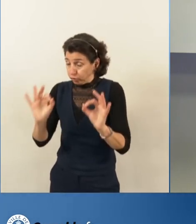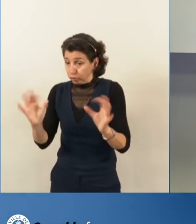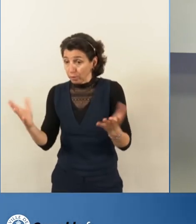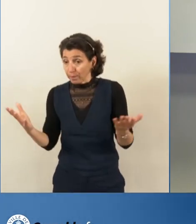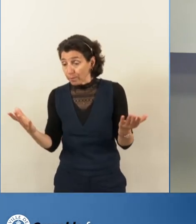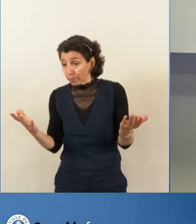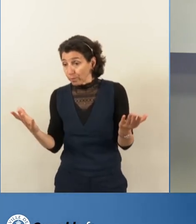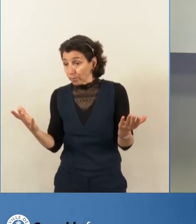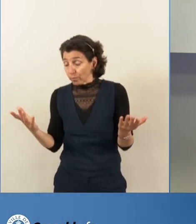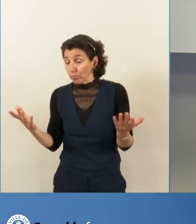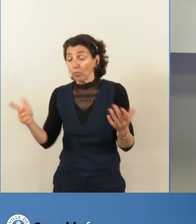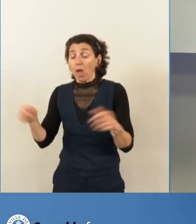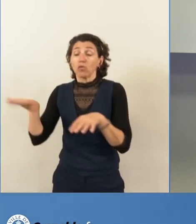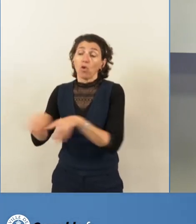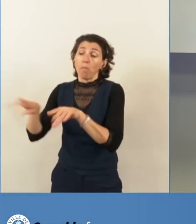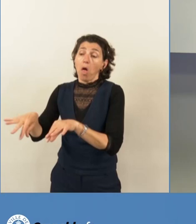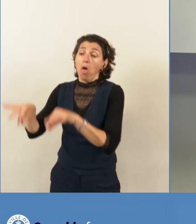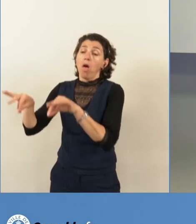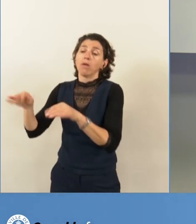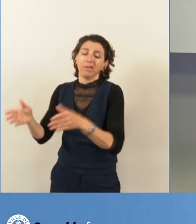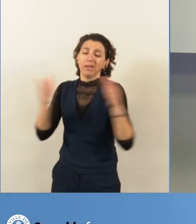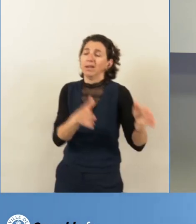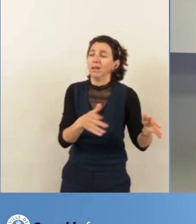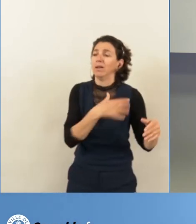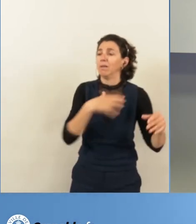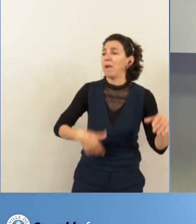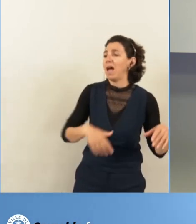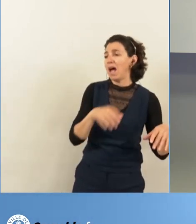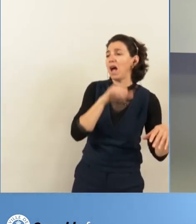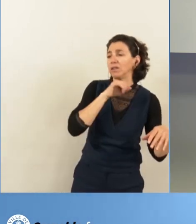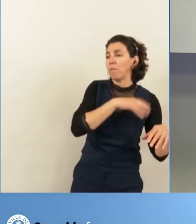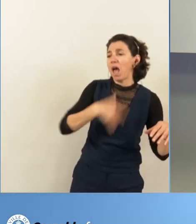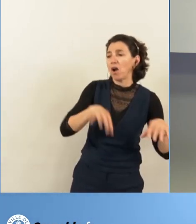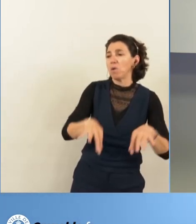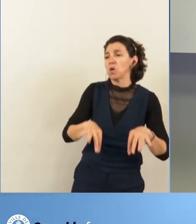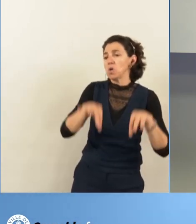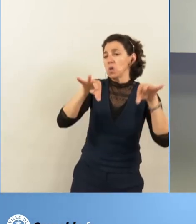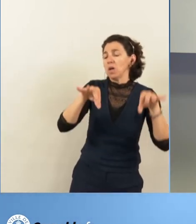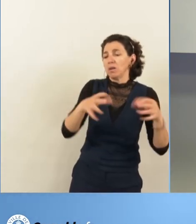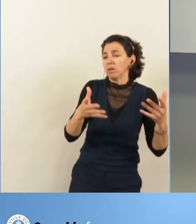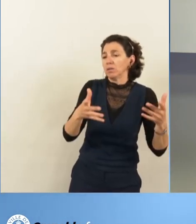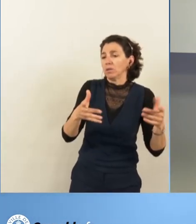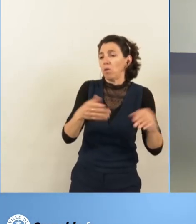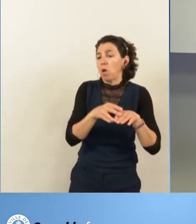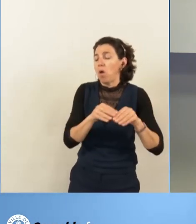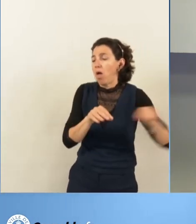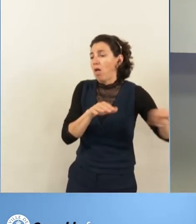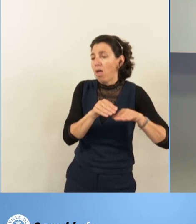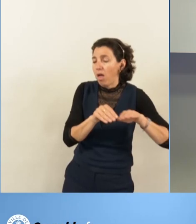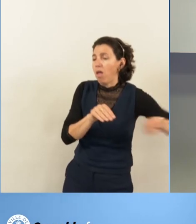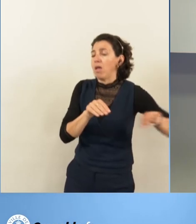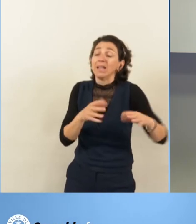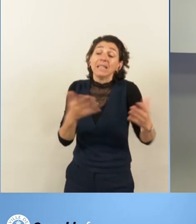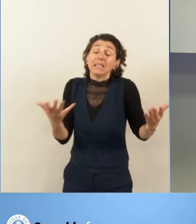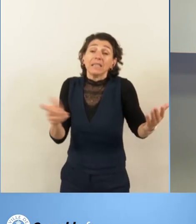par mon prédécesseur mais également mis en sommeil de l'autre côté sur quelque chose que tout le monde peut comprendre c'est que